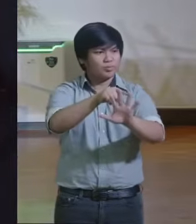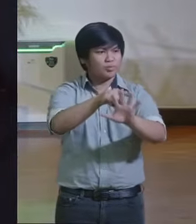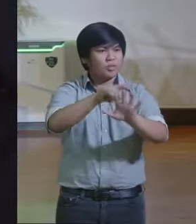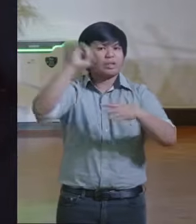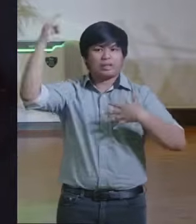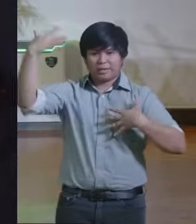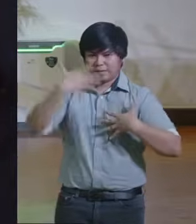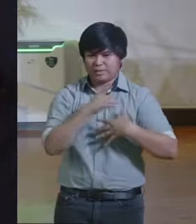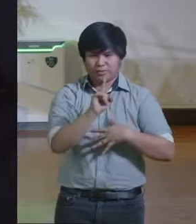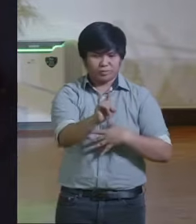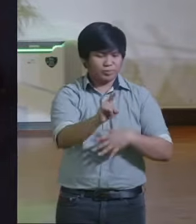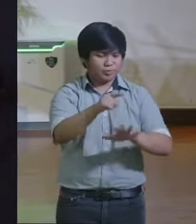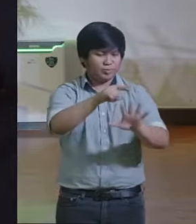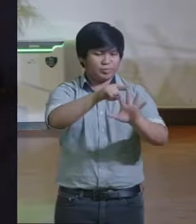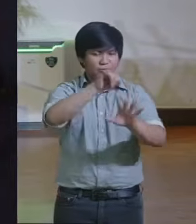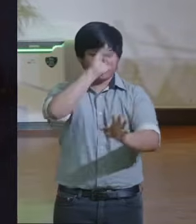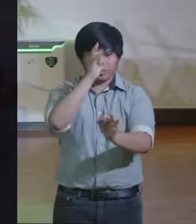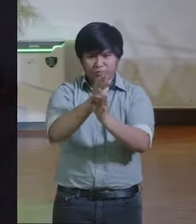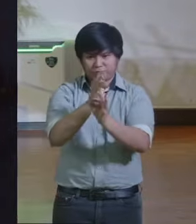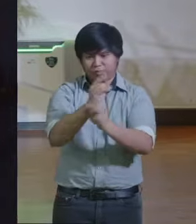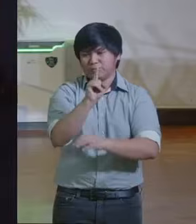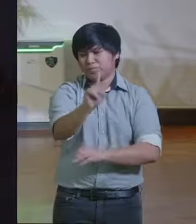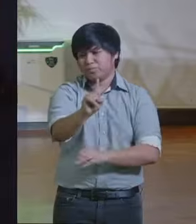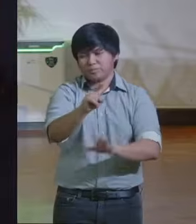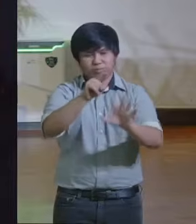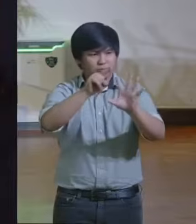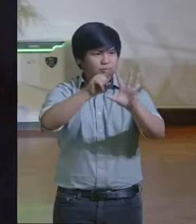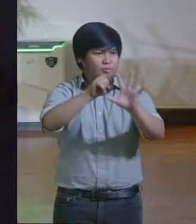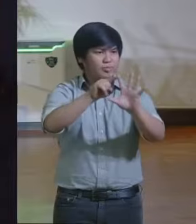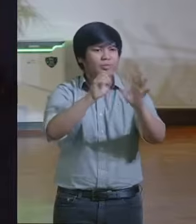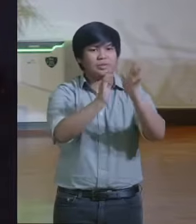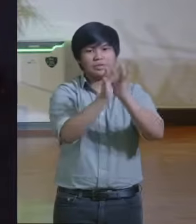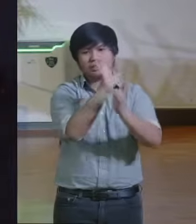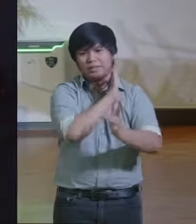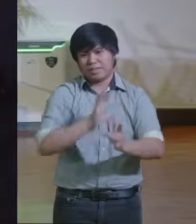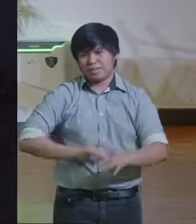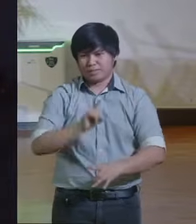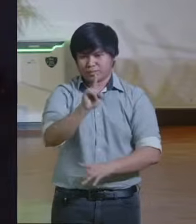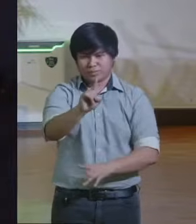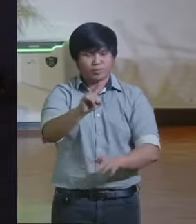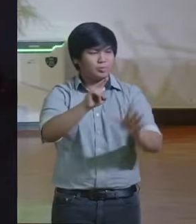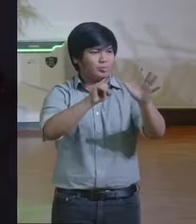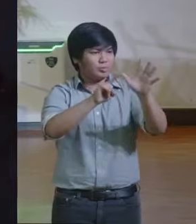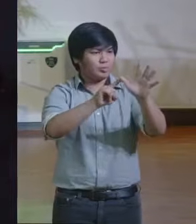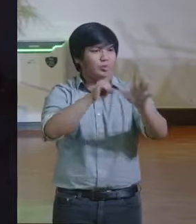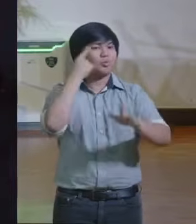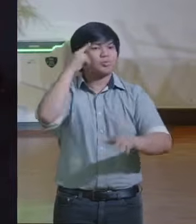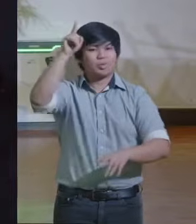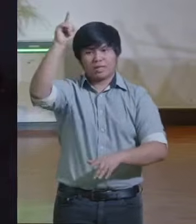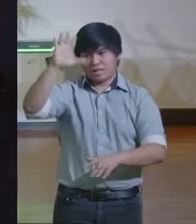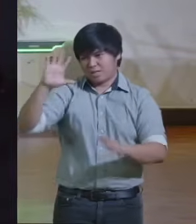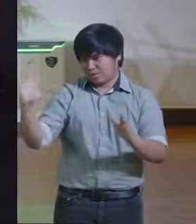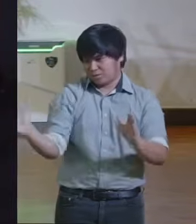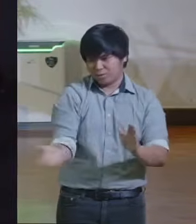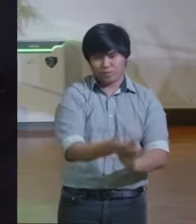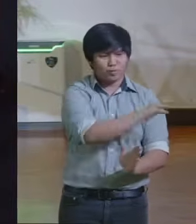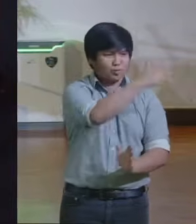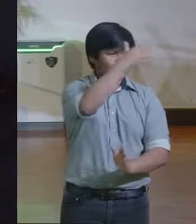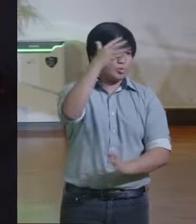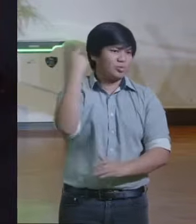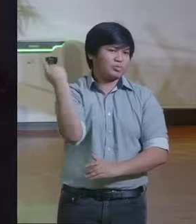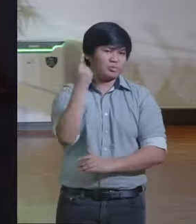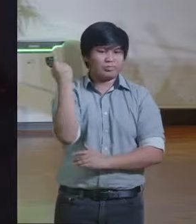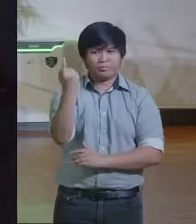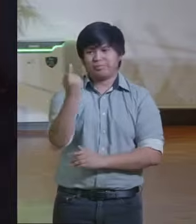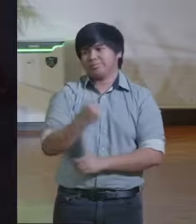sola fide, solus Christus, soli Deo gloria. At makikita niyo